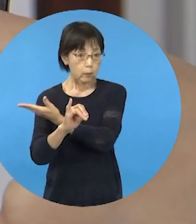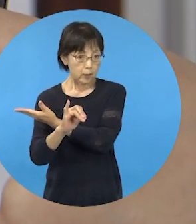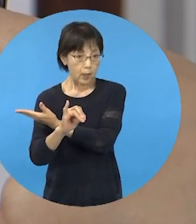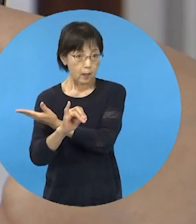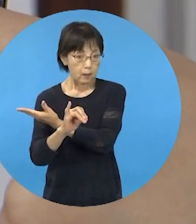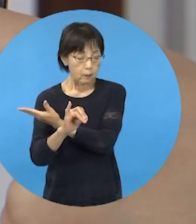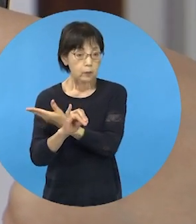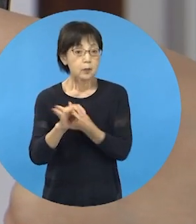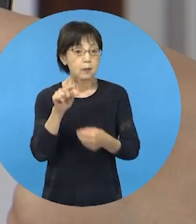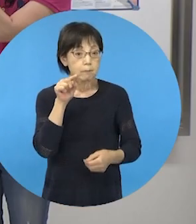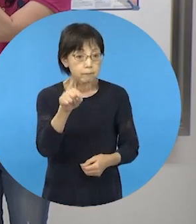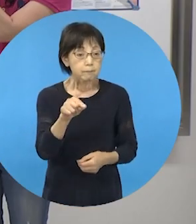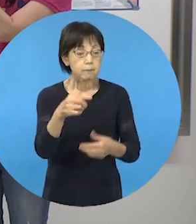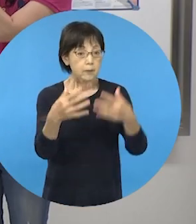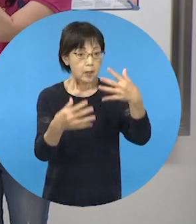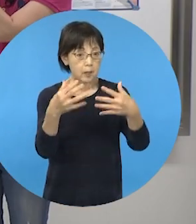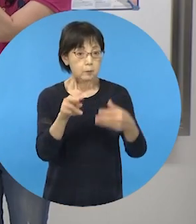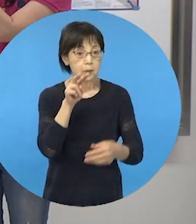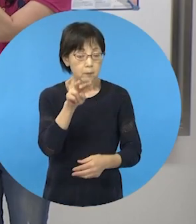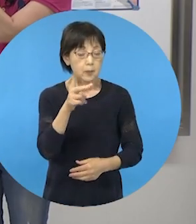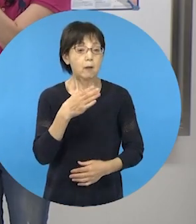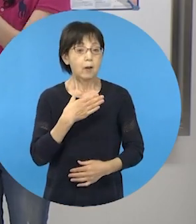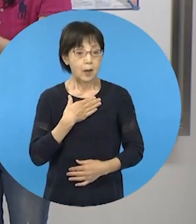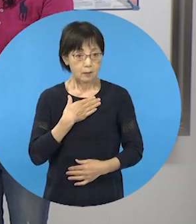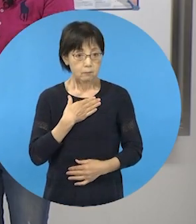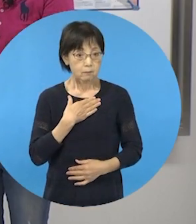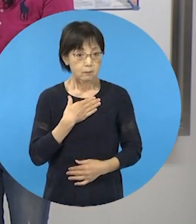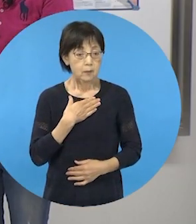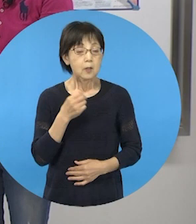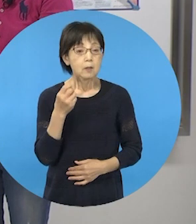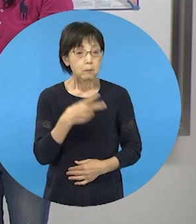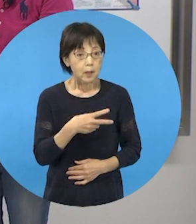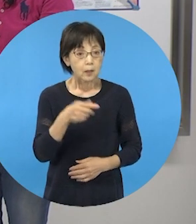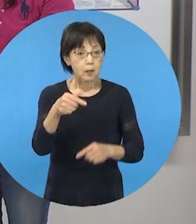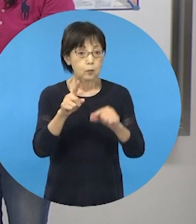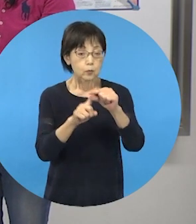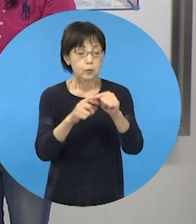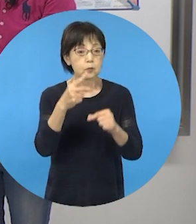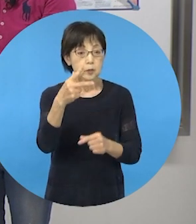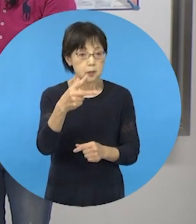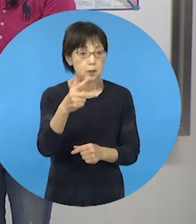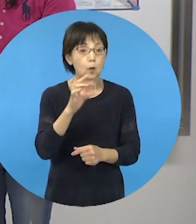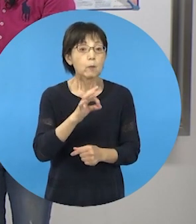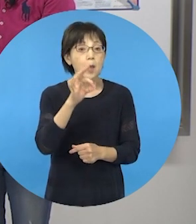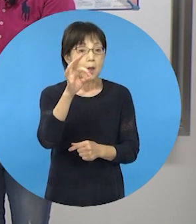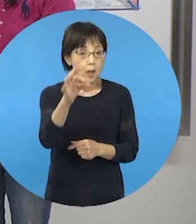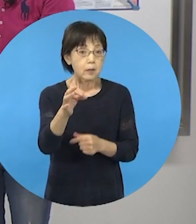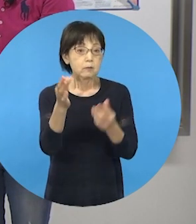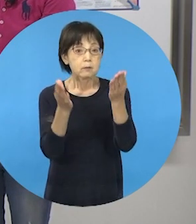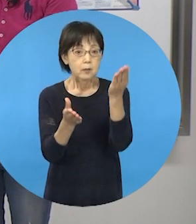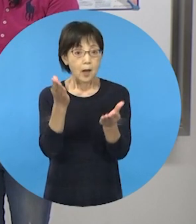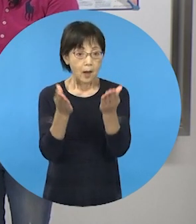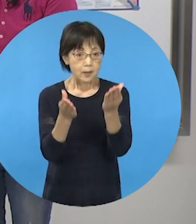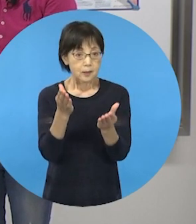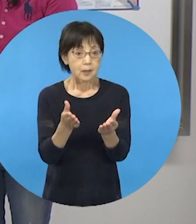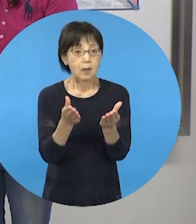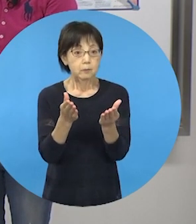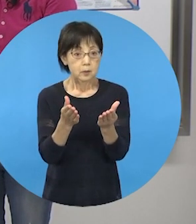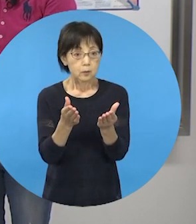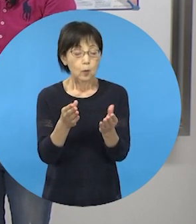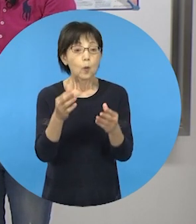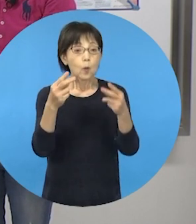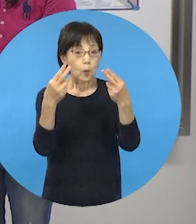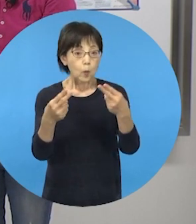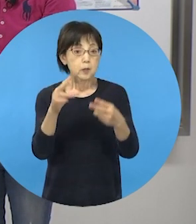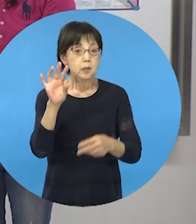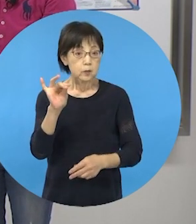ます。また府中市メール配信サービスや府中市公式ツイッターなどでも同